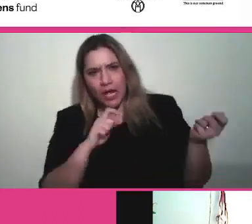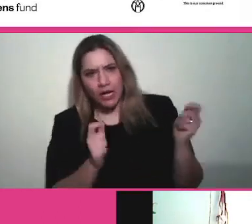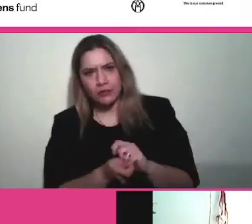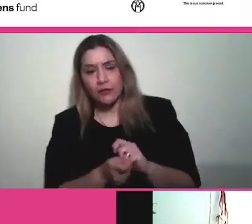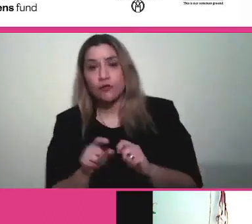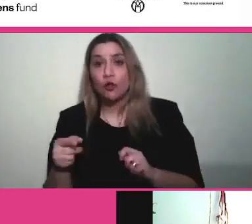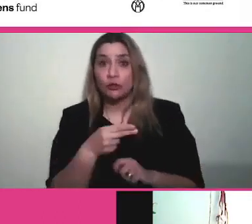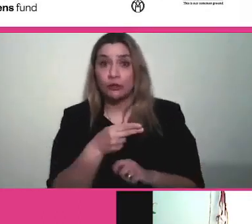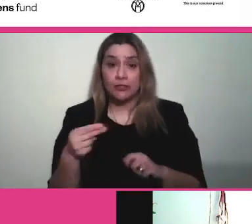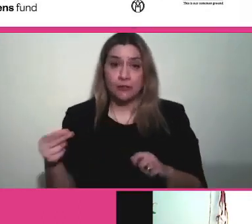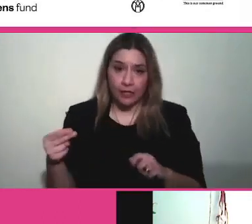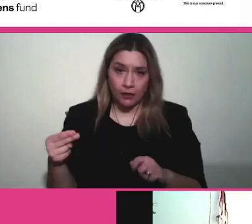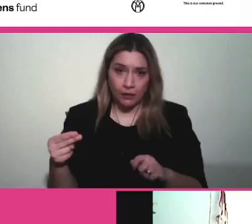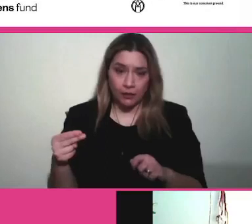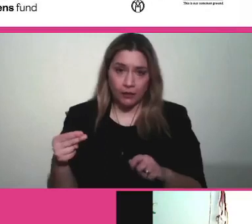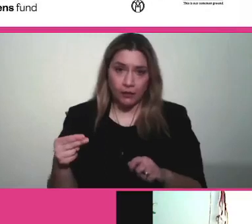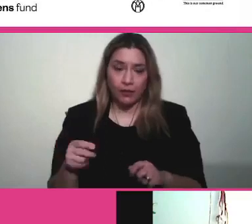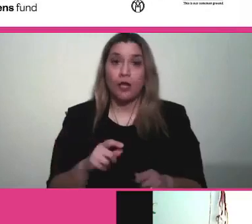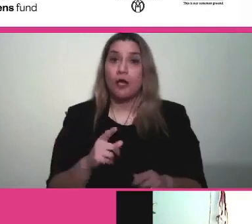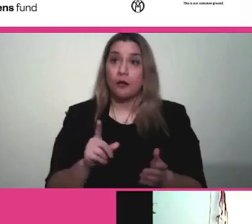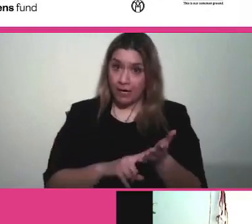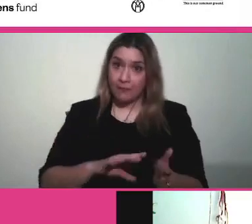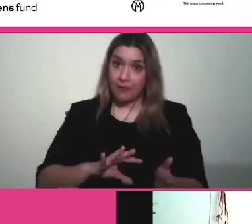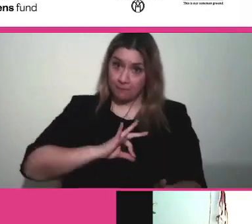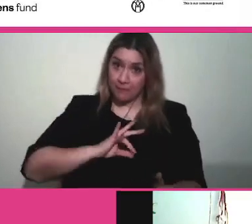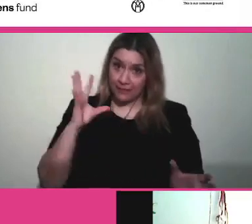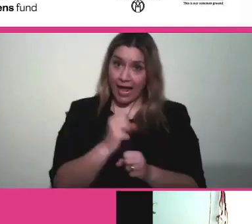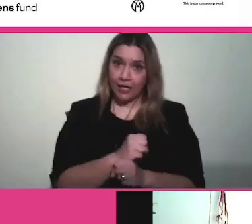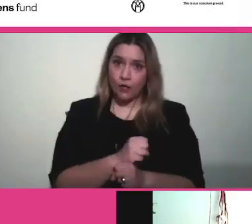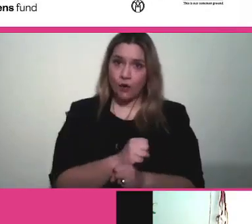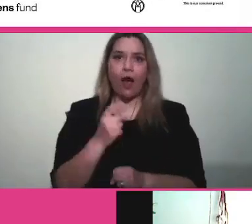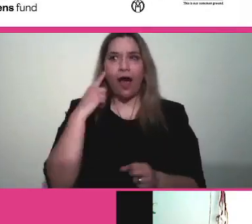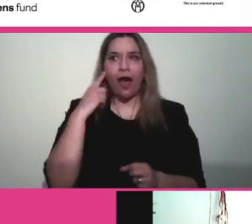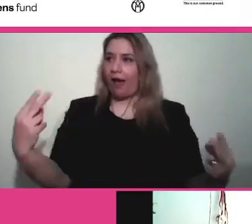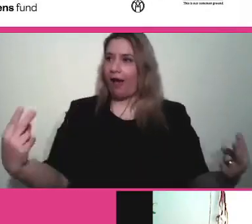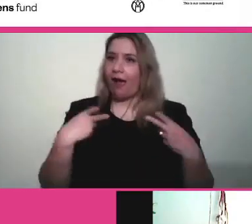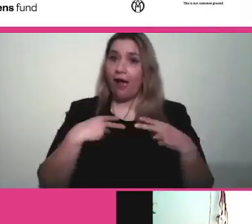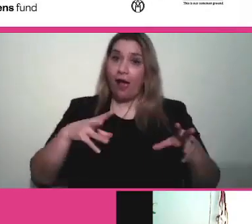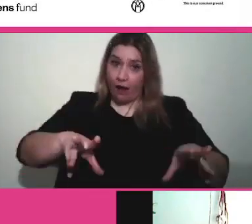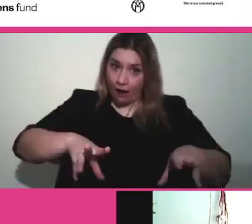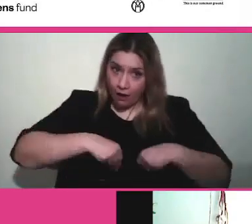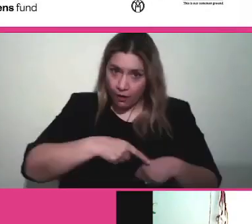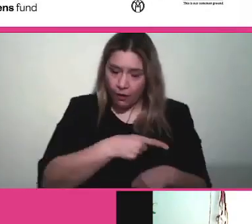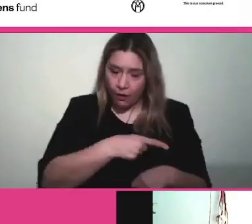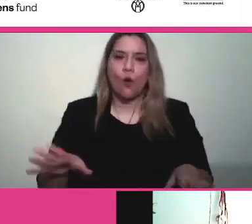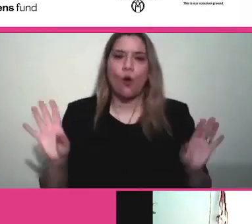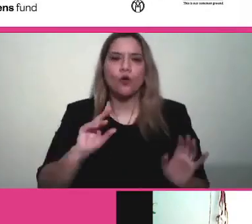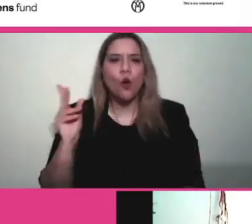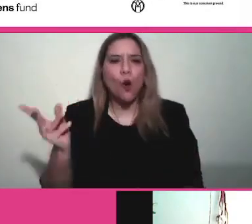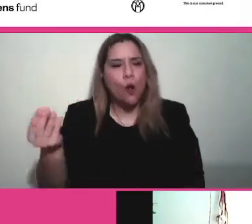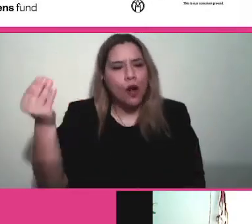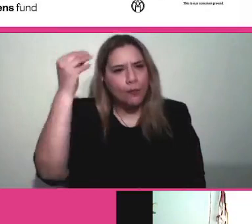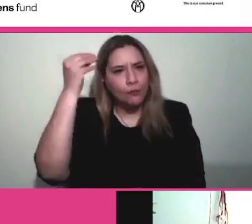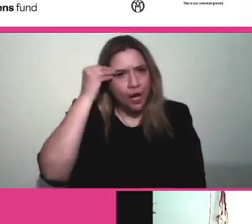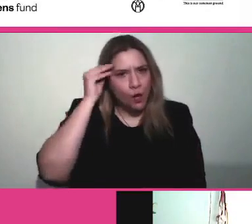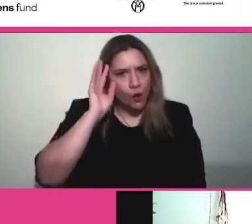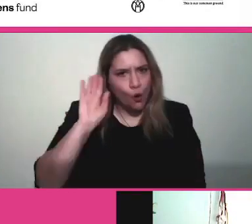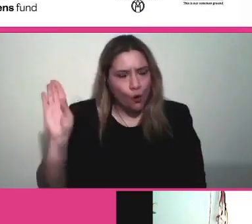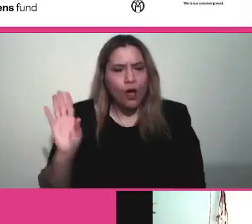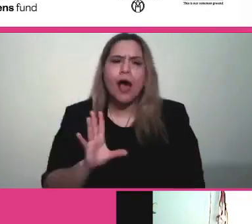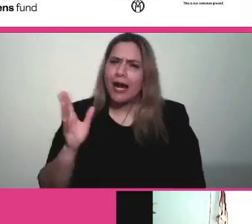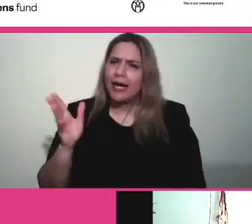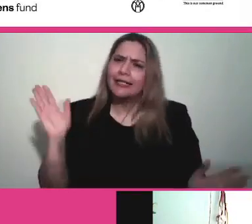να πας να φτάσεις να πάρεις μετάλλιο για να γίνεις αποδεκτός. Είναι όλα του νου, αλλά ήταν κάτι πολύ ευχάριστο